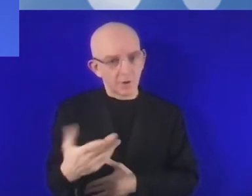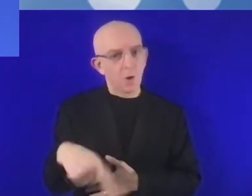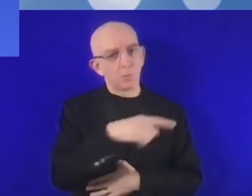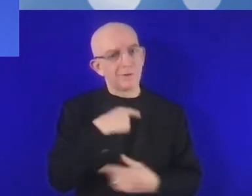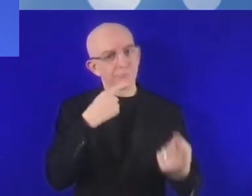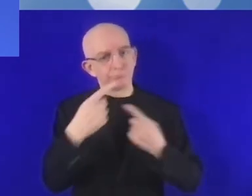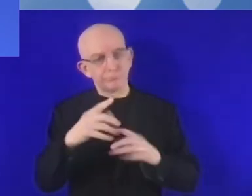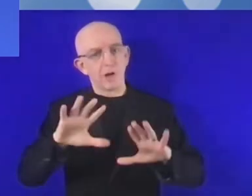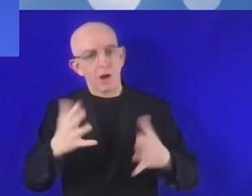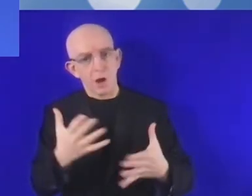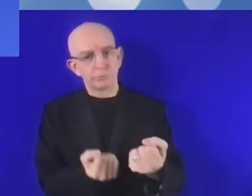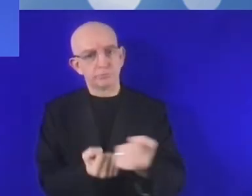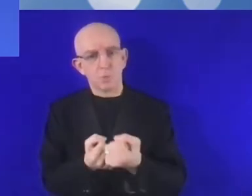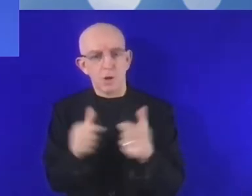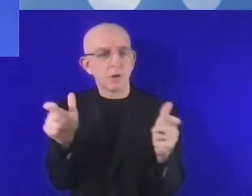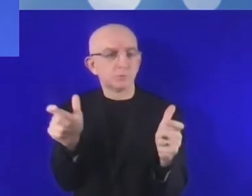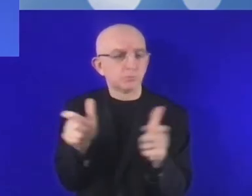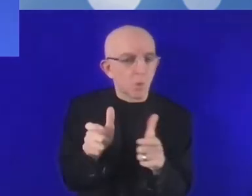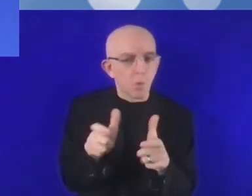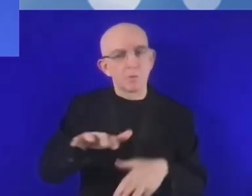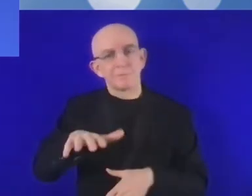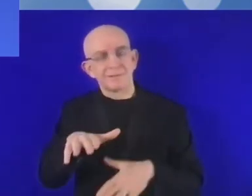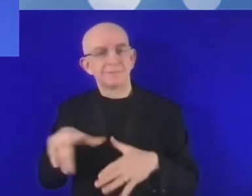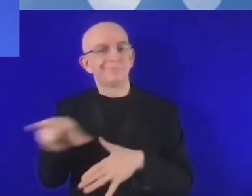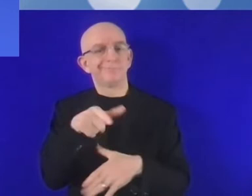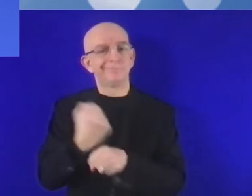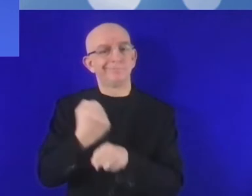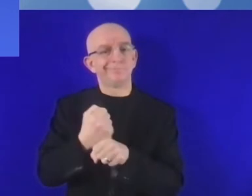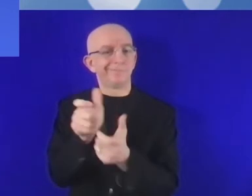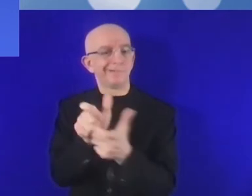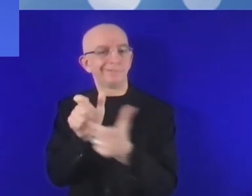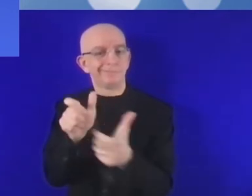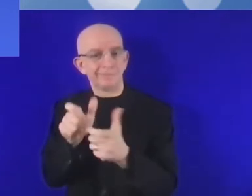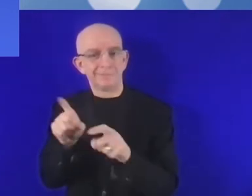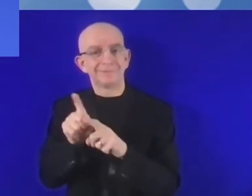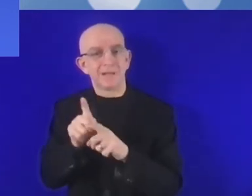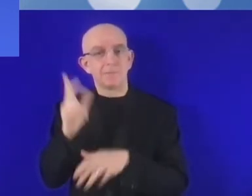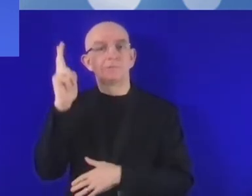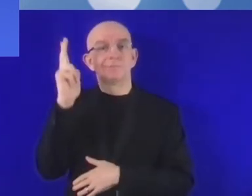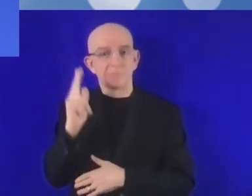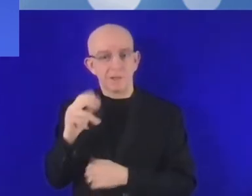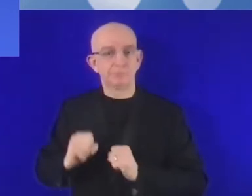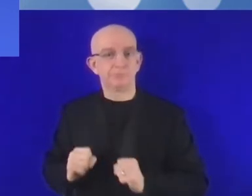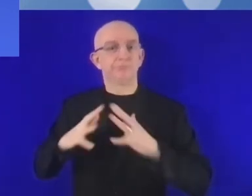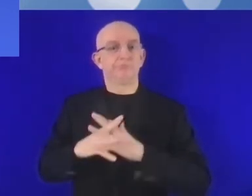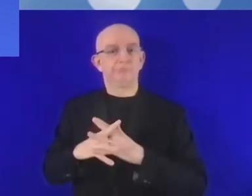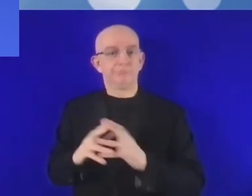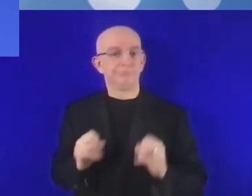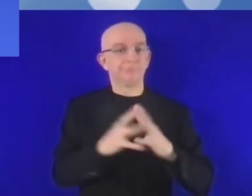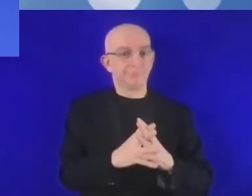الذي شهدناه أمس في IGF. العنصر المهم الآخر والجديد الذي